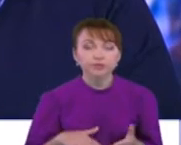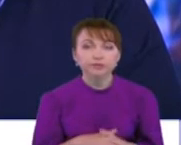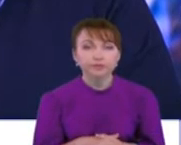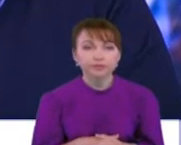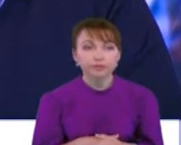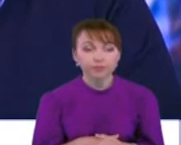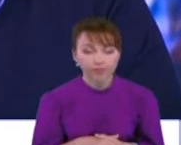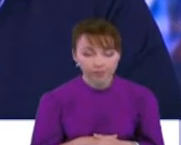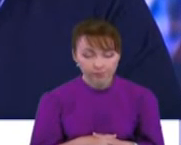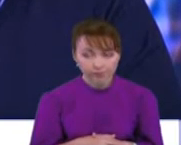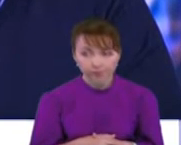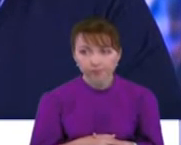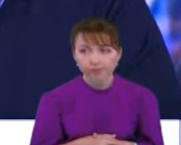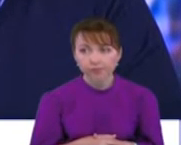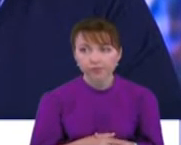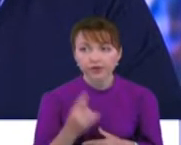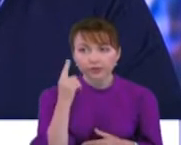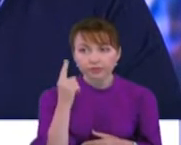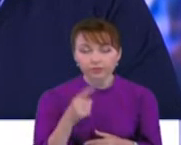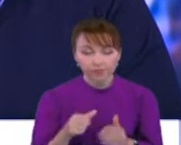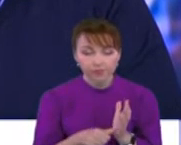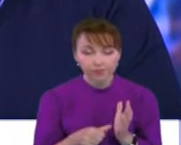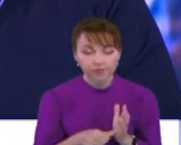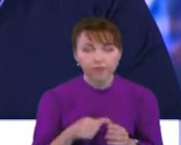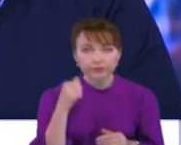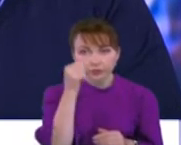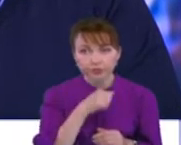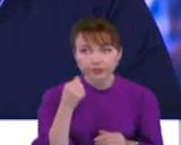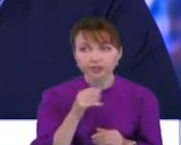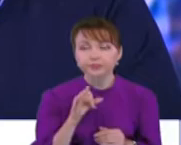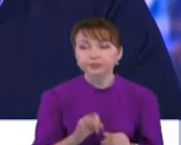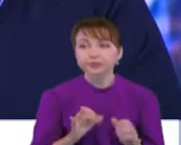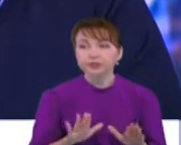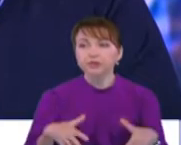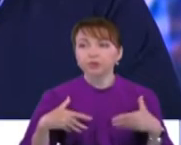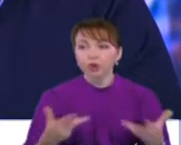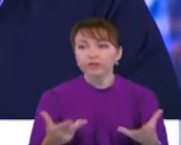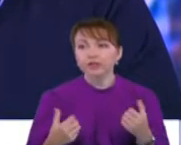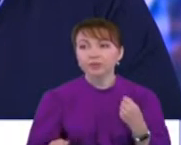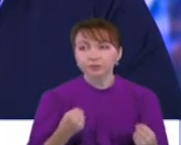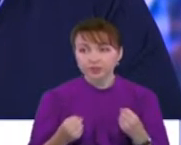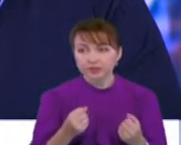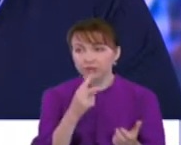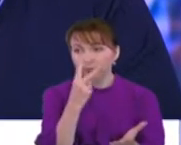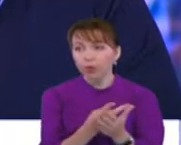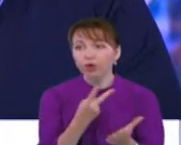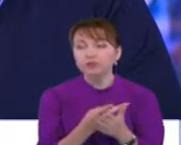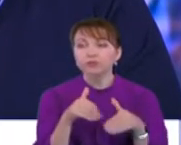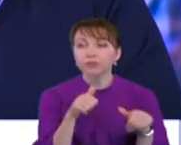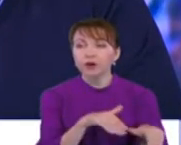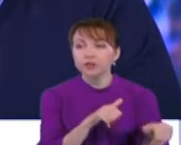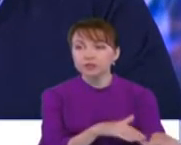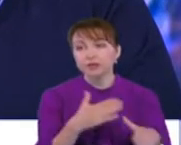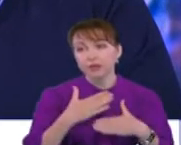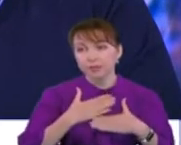Я думаю, що вже йде шостий рік, і проявляти місце і показ в параді – на